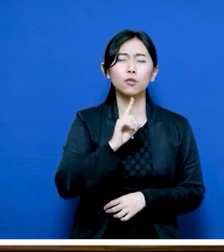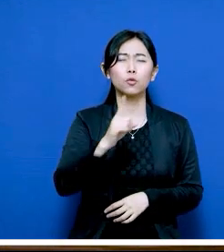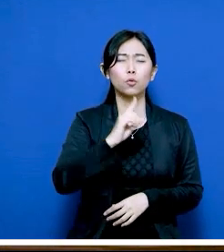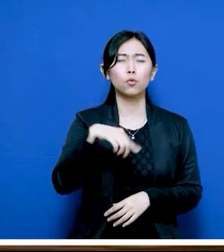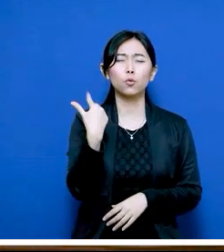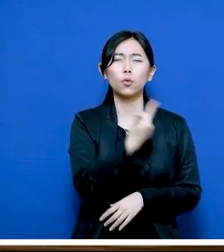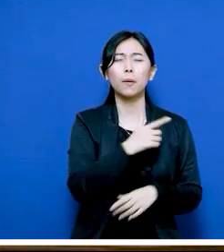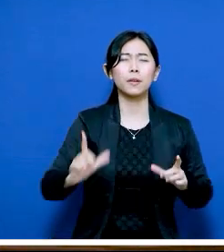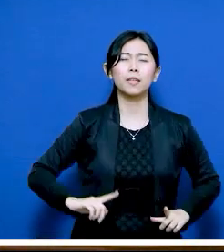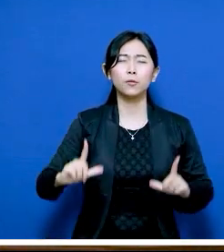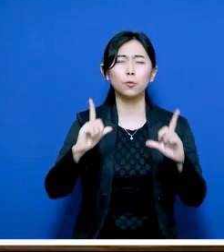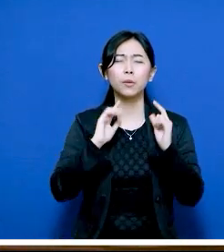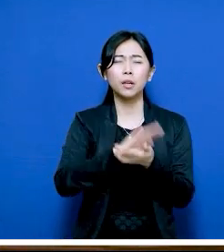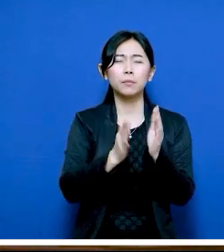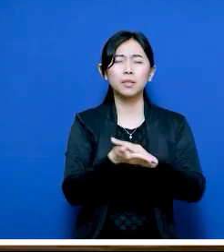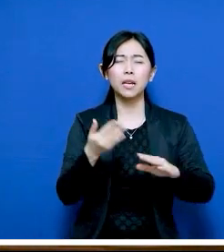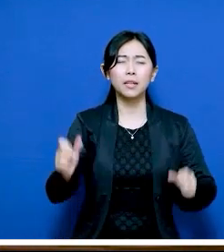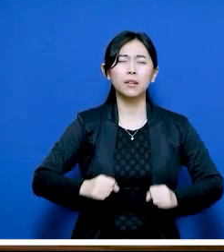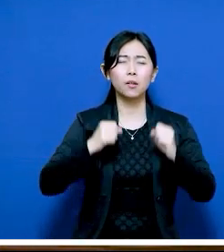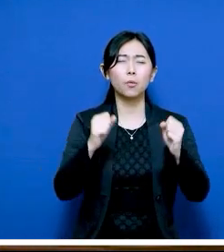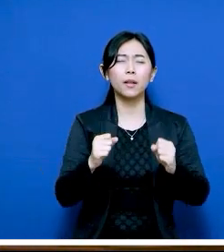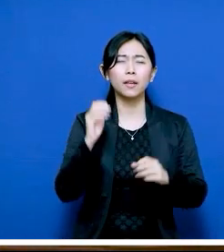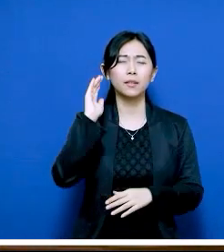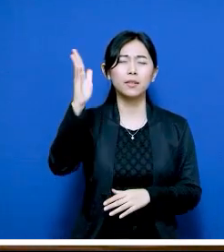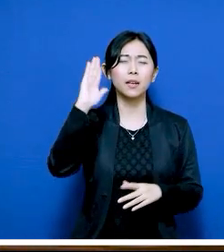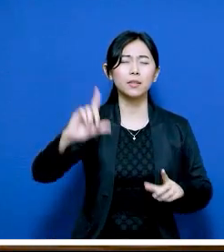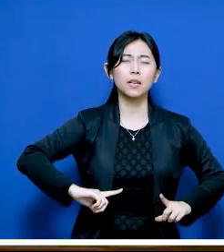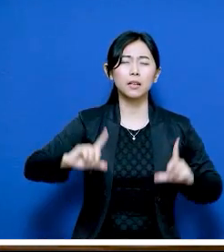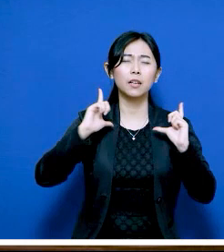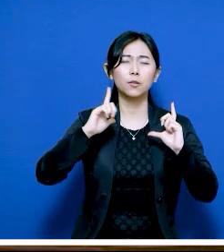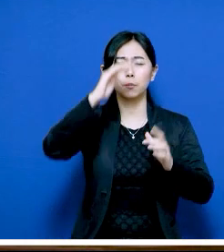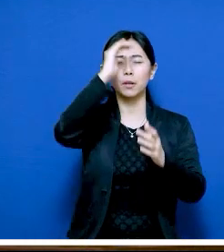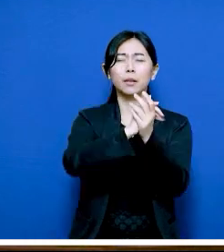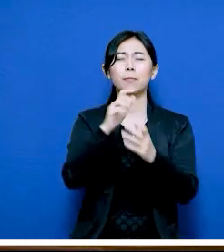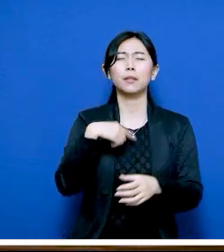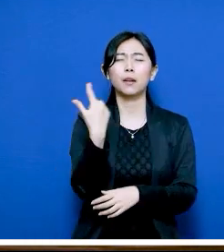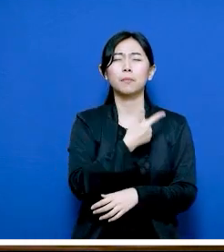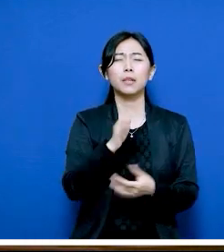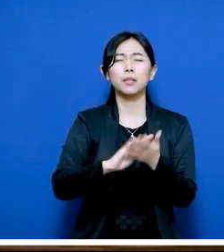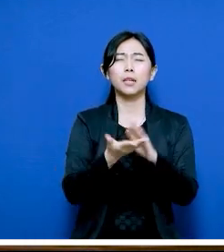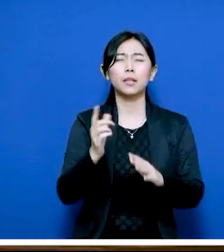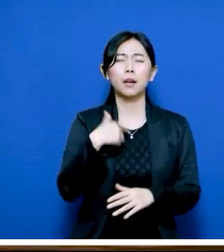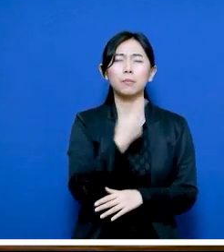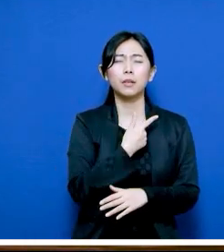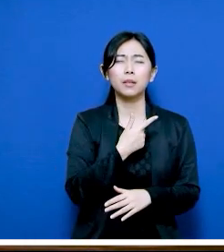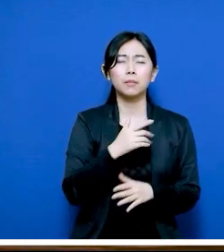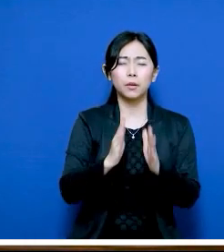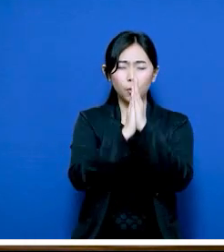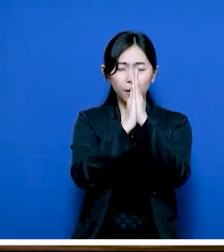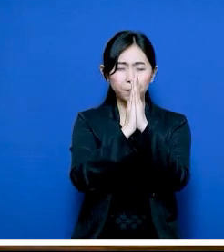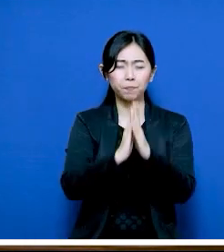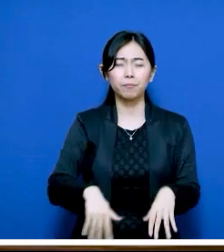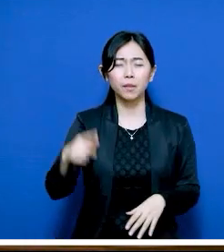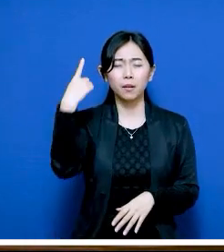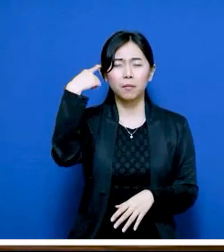kami hidupi dan menjadi kekuatan kesaksian hidup beriman kami. Karena itu kami bersama berdoa